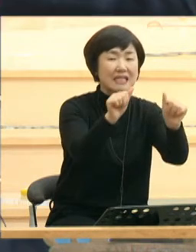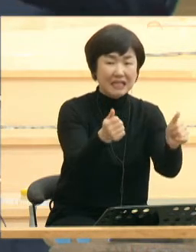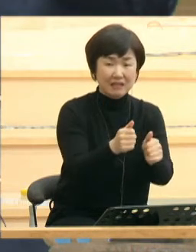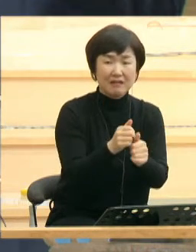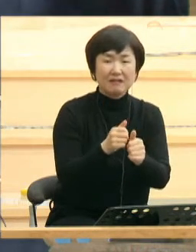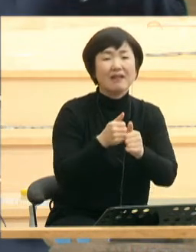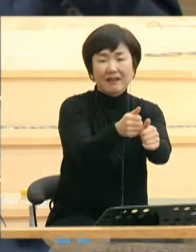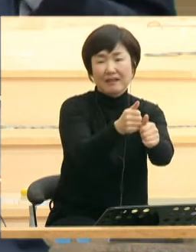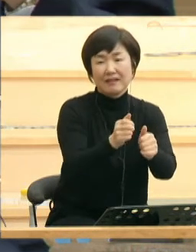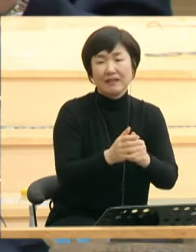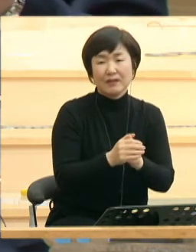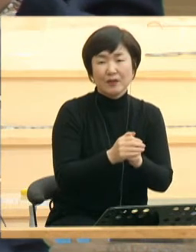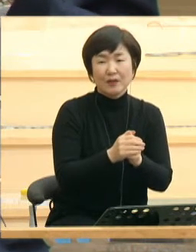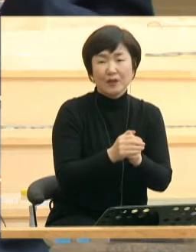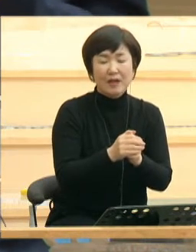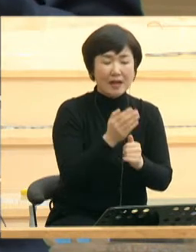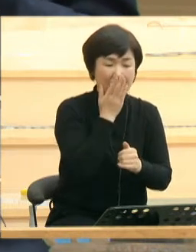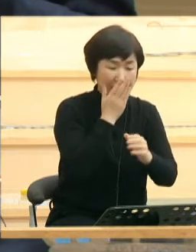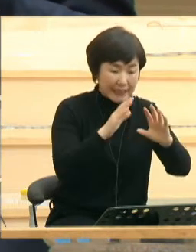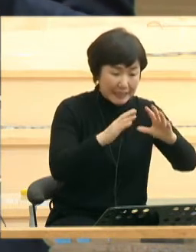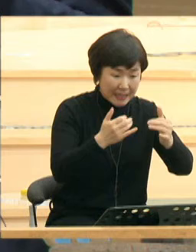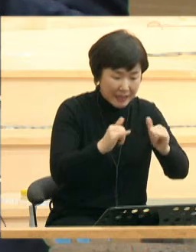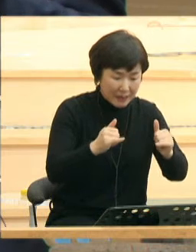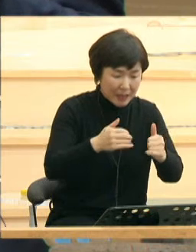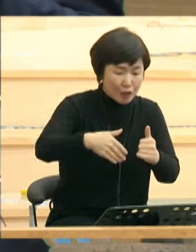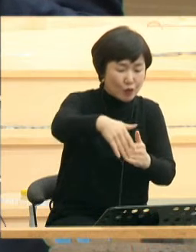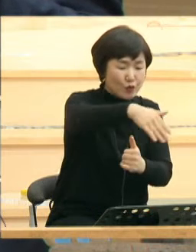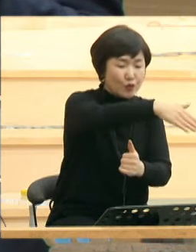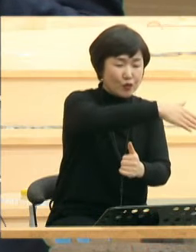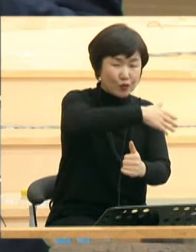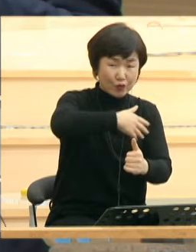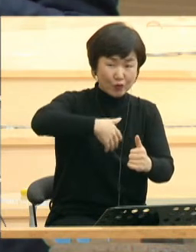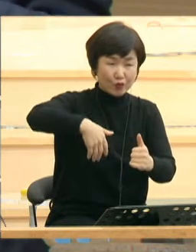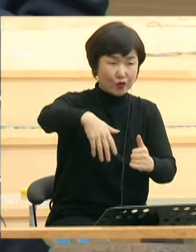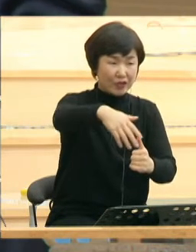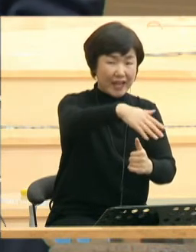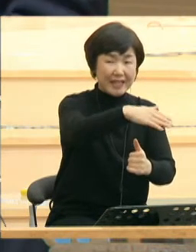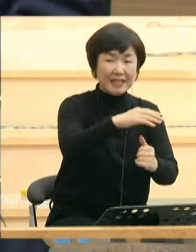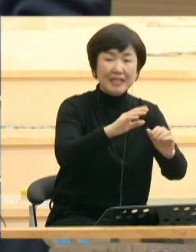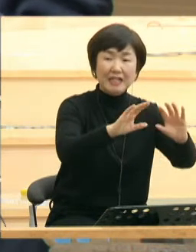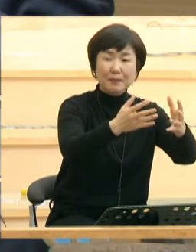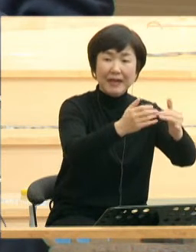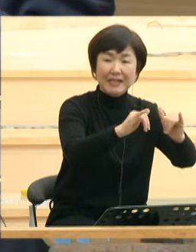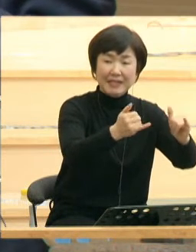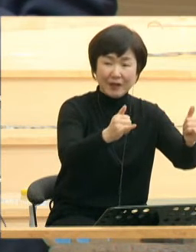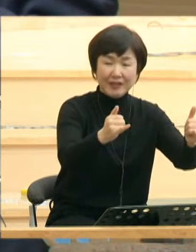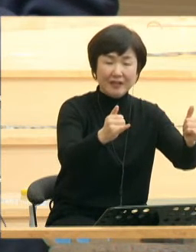크 들에 주위에 있는 백성들 이거 누구예요